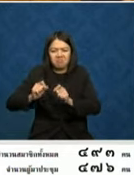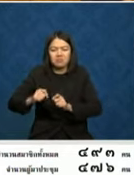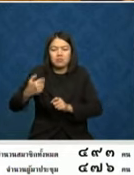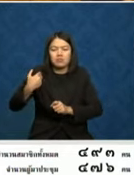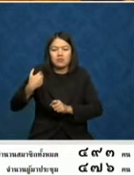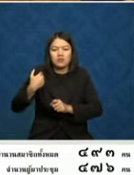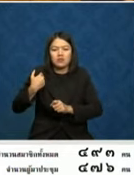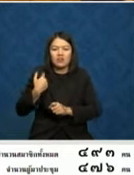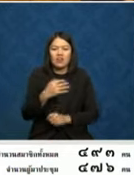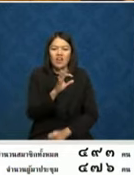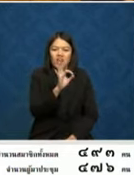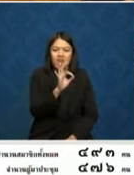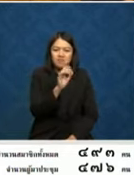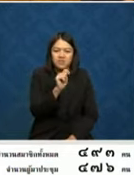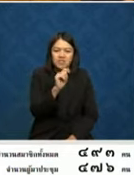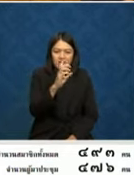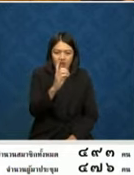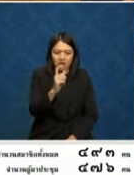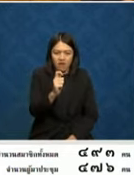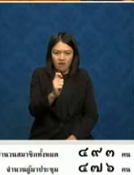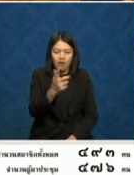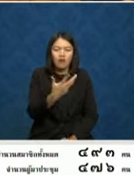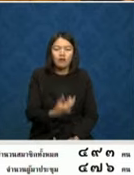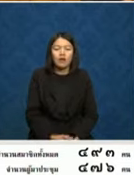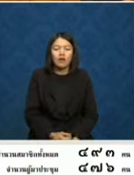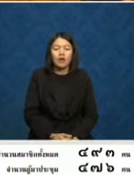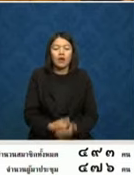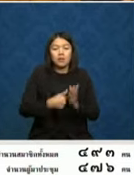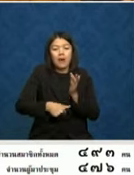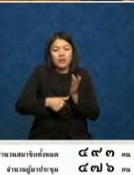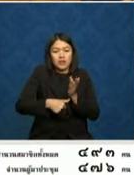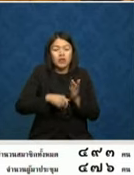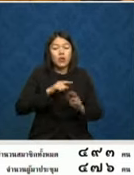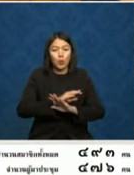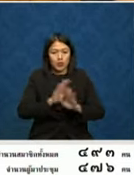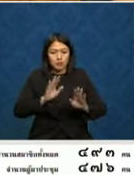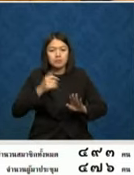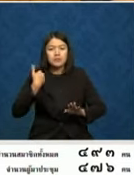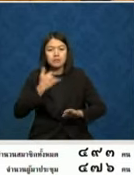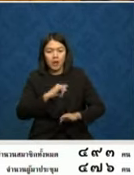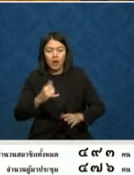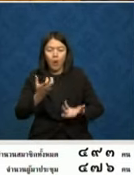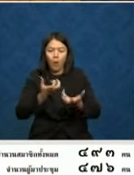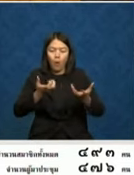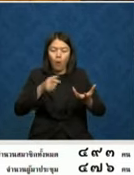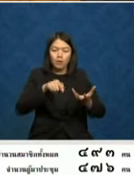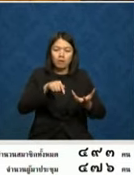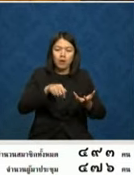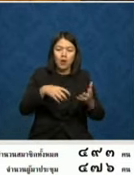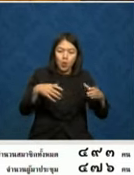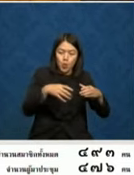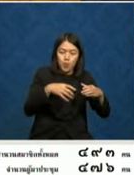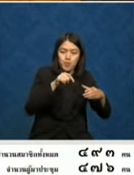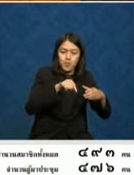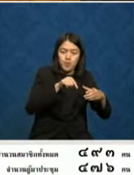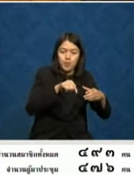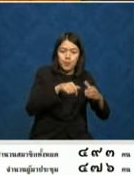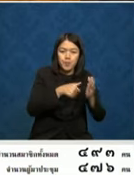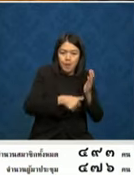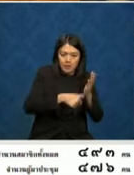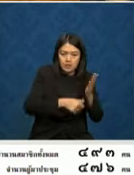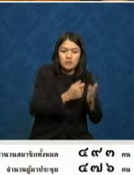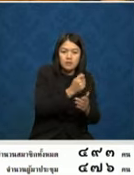าะในเรื่องของ FTA เนี่ยที่มีการเว้นอากรนะครับก็ทำให้มีสินค้าที่อยู่ในกลุ่มประเภทที่จะจั